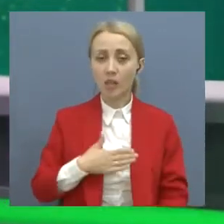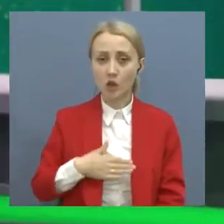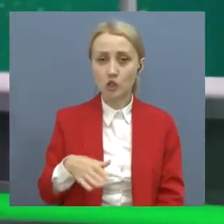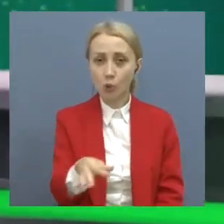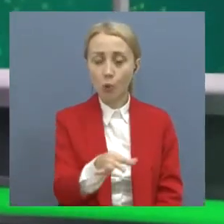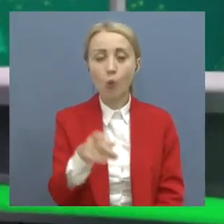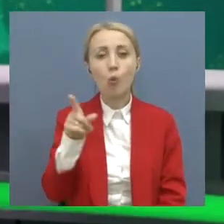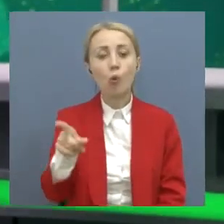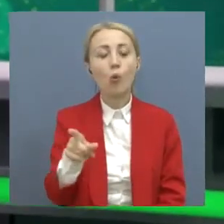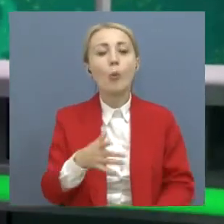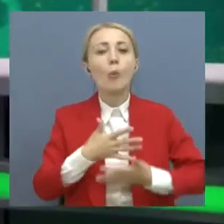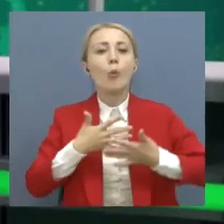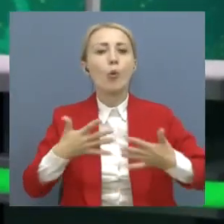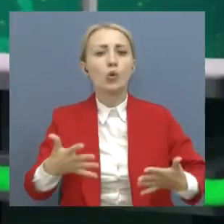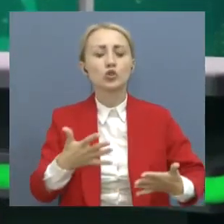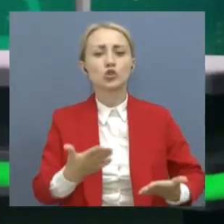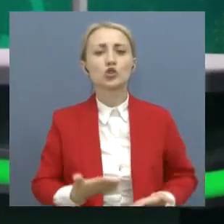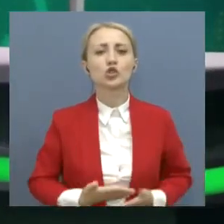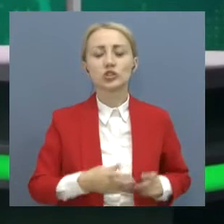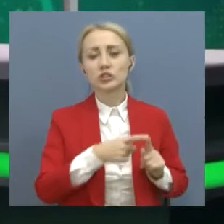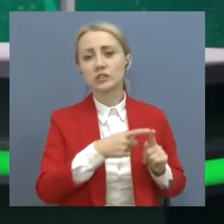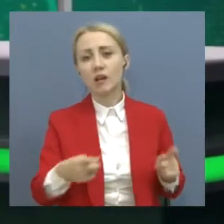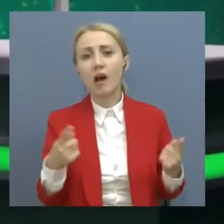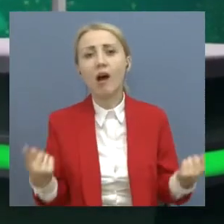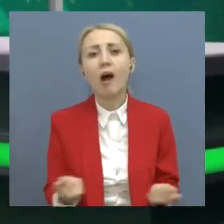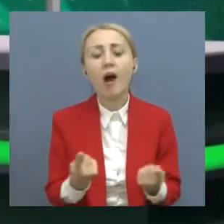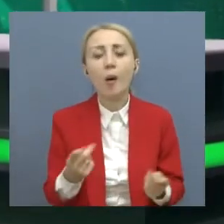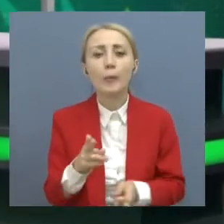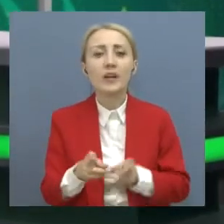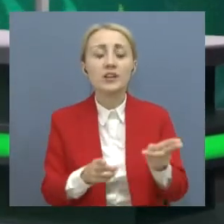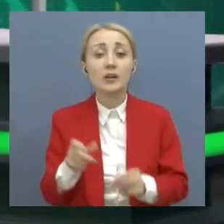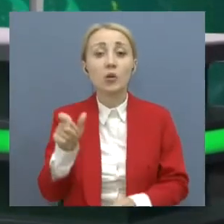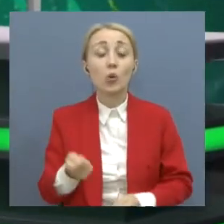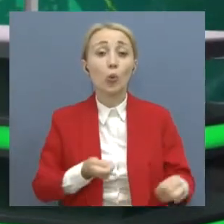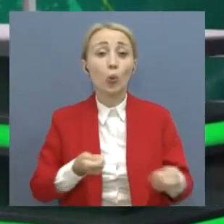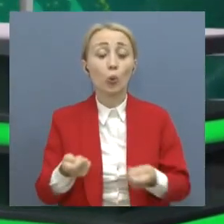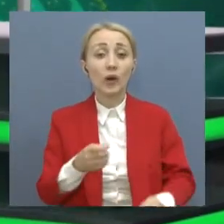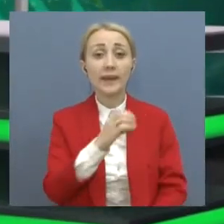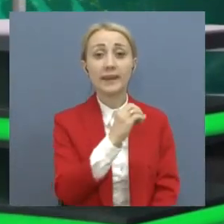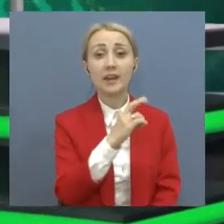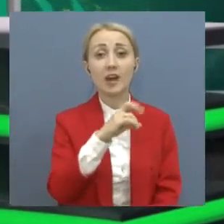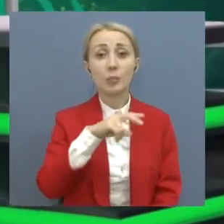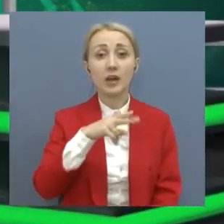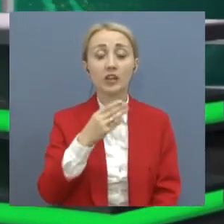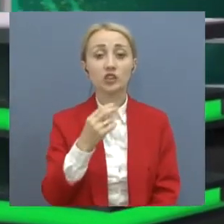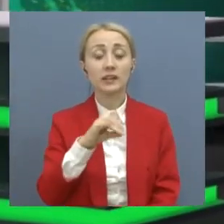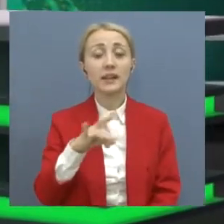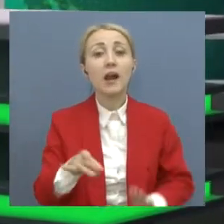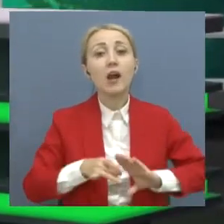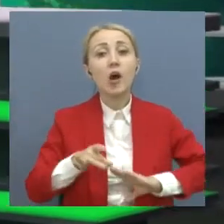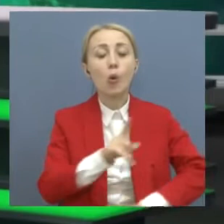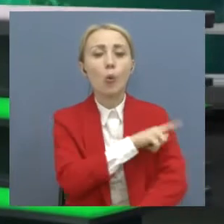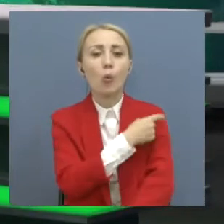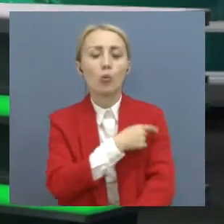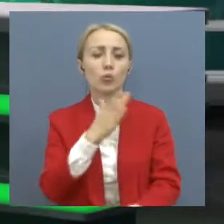дейін көтерілген бүгінгі ардагер Серік Кәкенов осылай дейді. Еңбек жолын еңбекшілдер аудандық ауруханасынан бастап, оның жұмысын